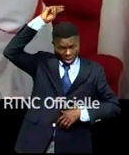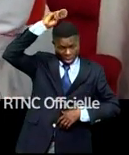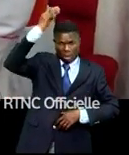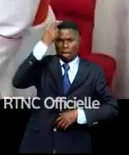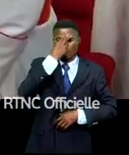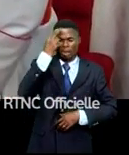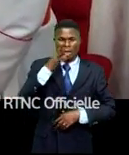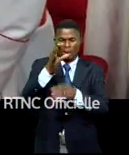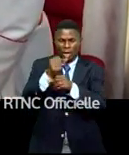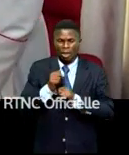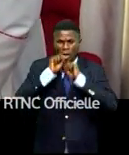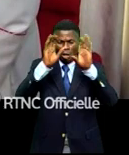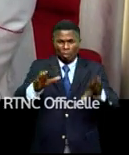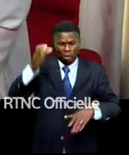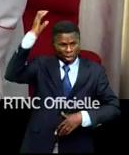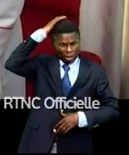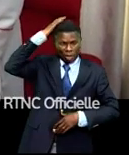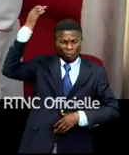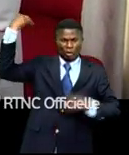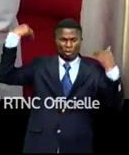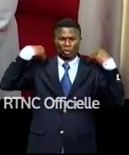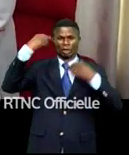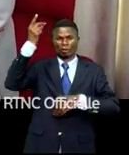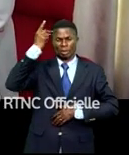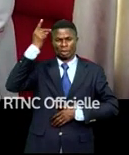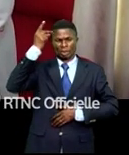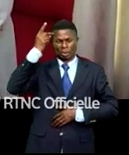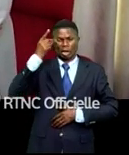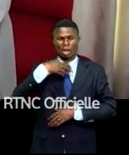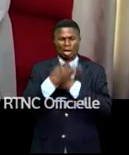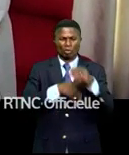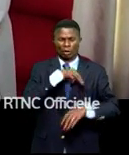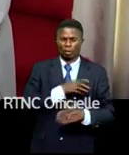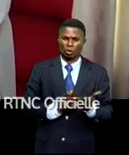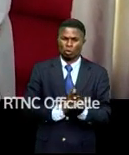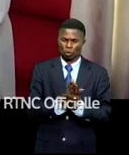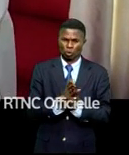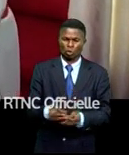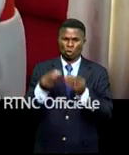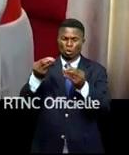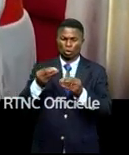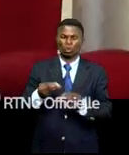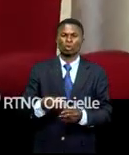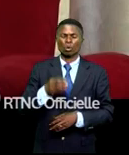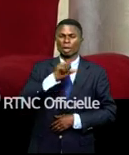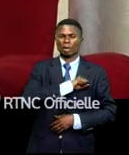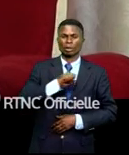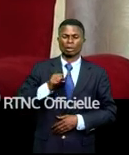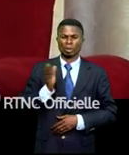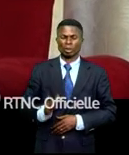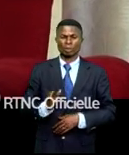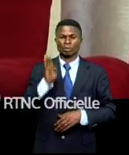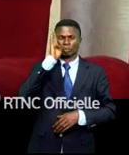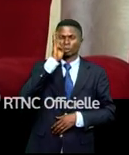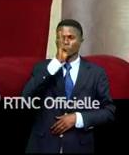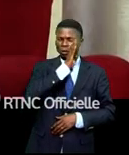la bénédiction de l'évêque métropolitain de Kinshasa pour bien remplir la mission lui confiée à la chambre haute du Parlement. Modeste